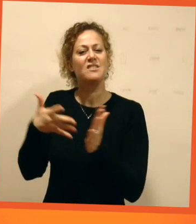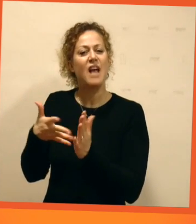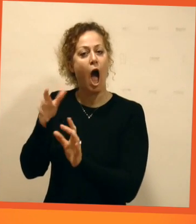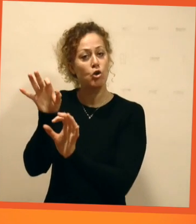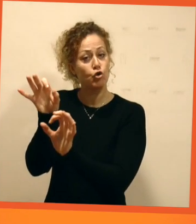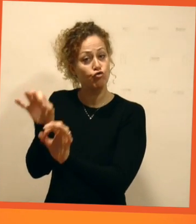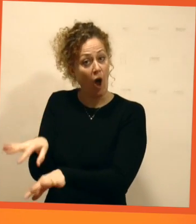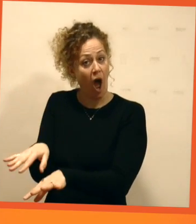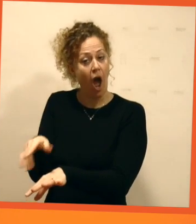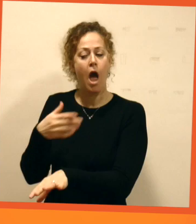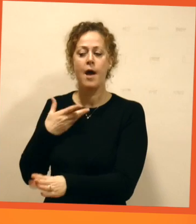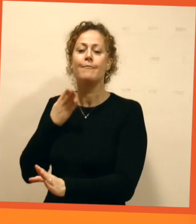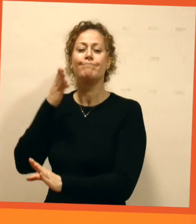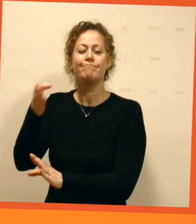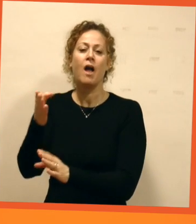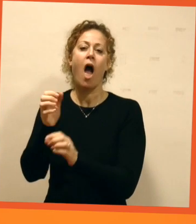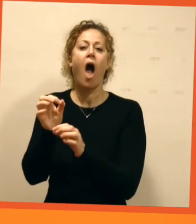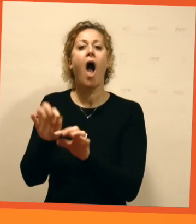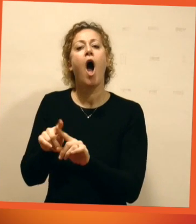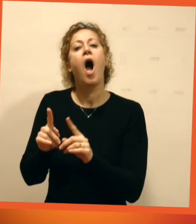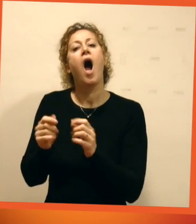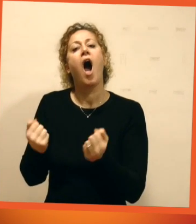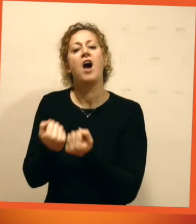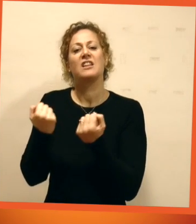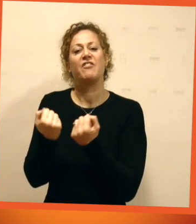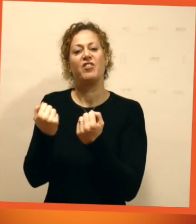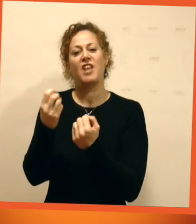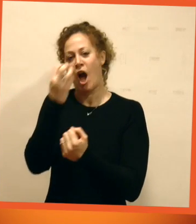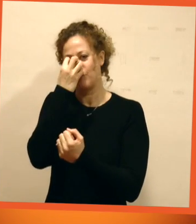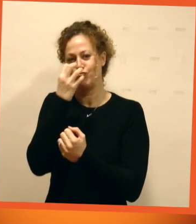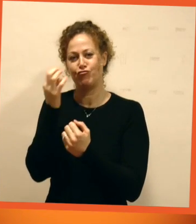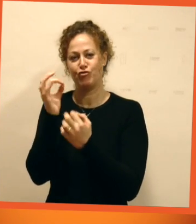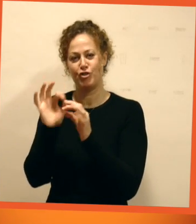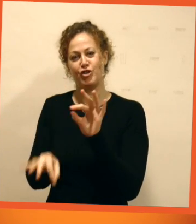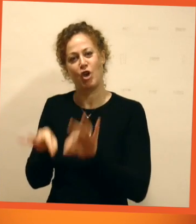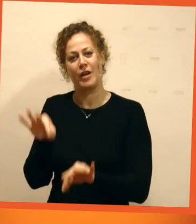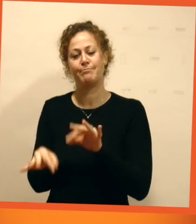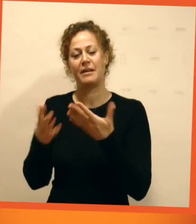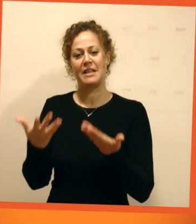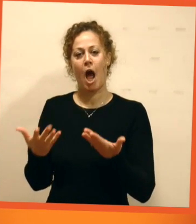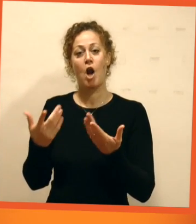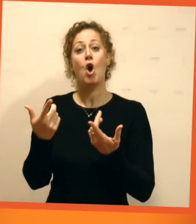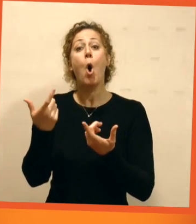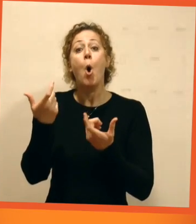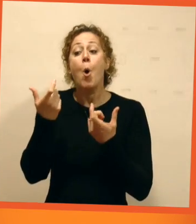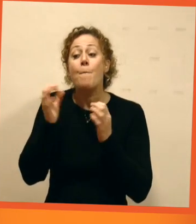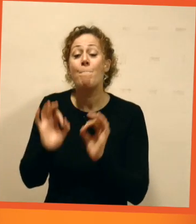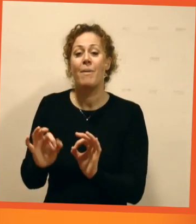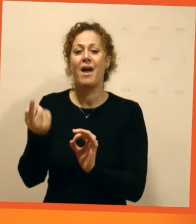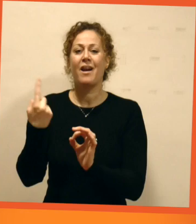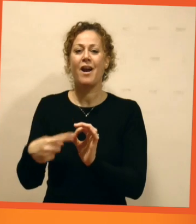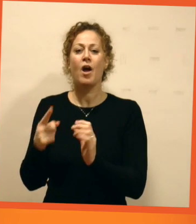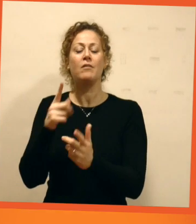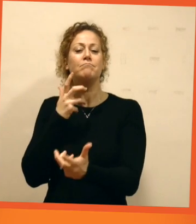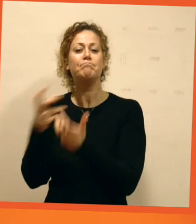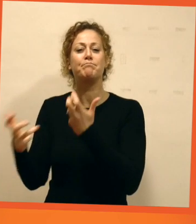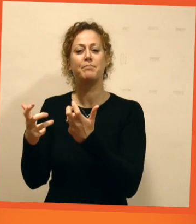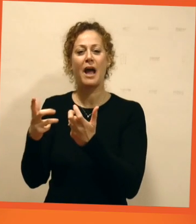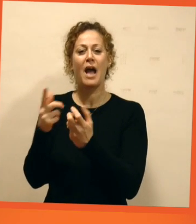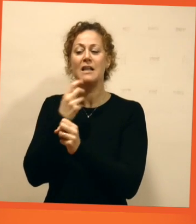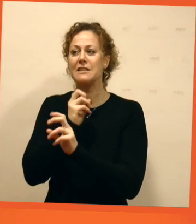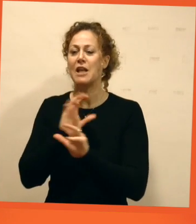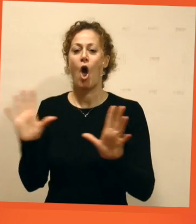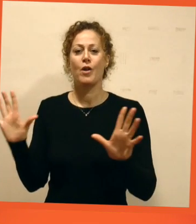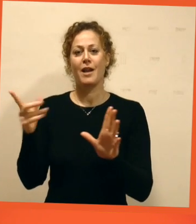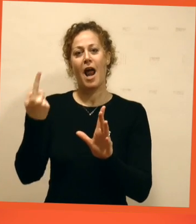delle attività di tipo circense, proprio per l'effetto della straordinarietà del circo, l'attrattiva della straordinarietà.